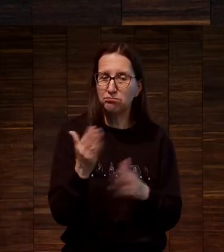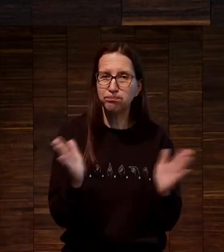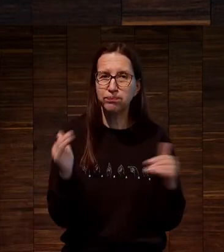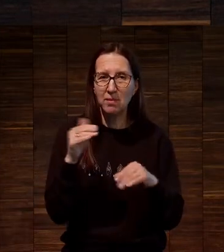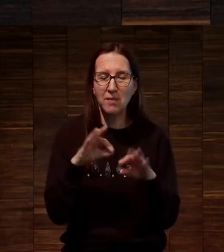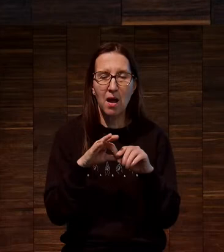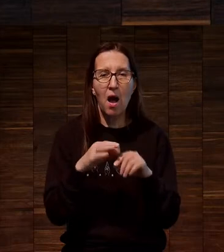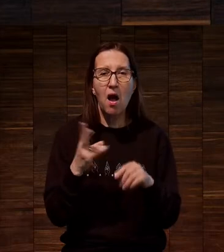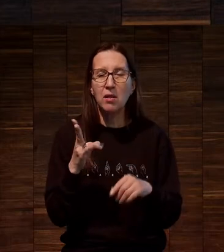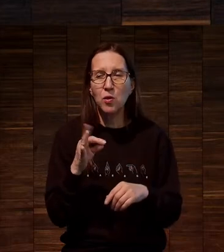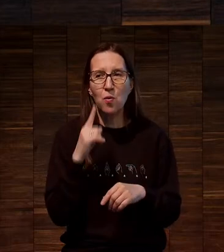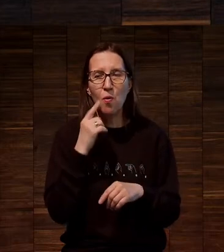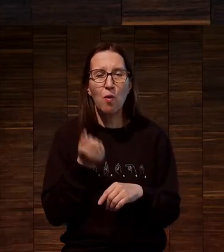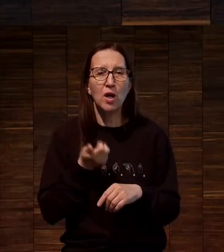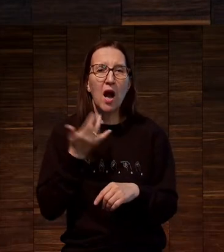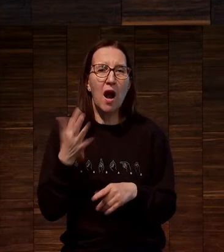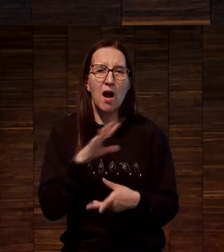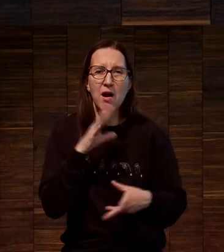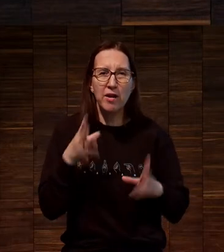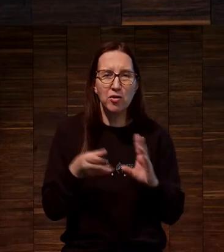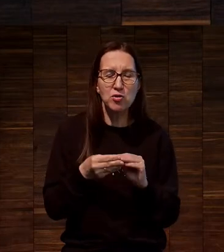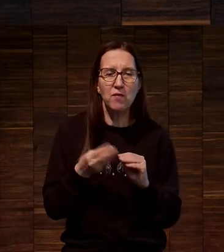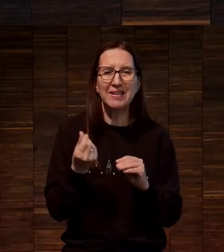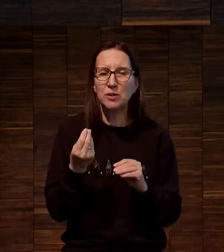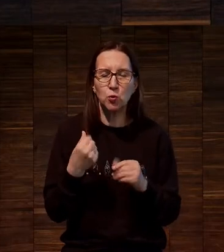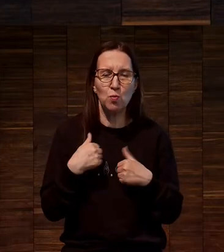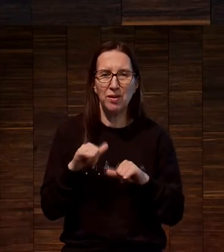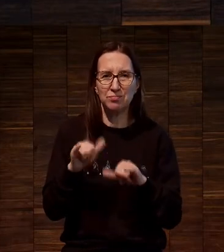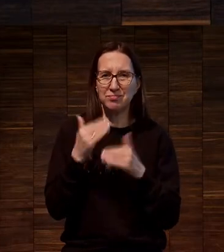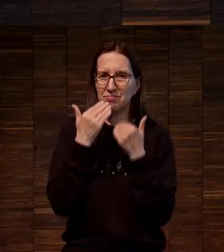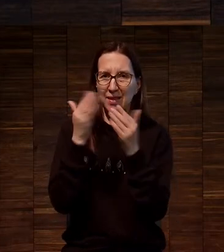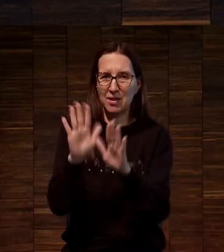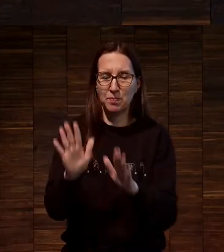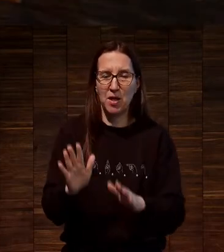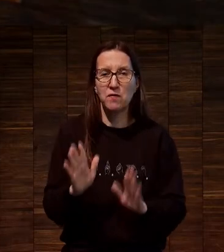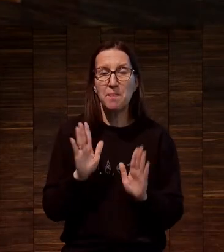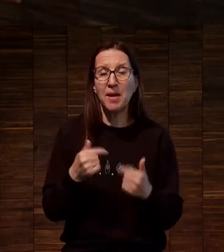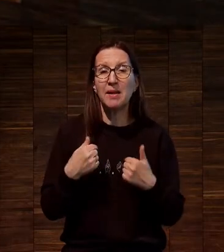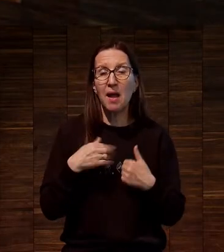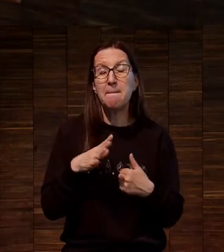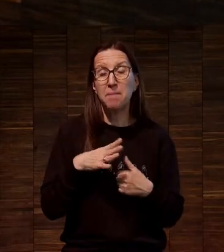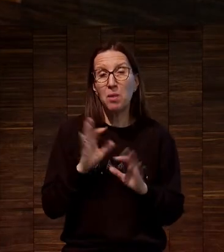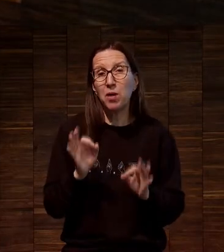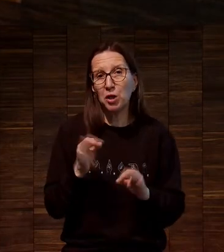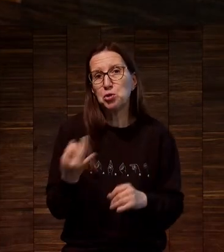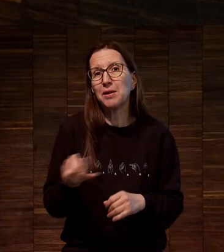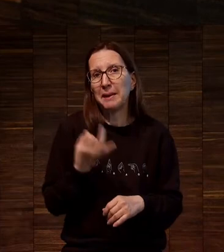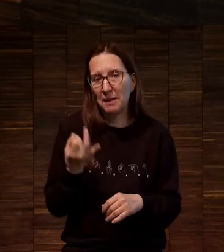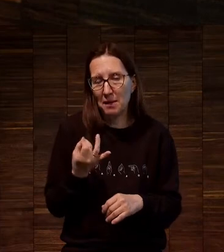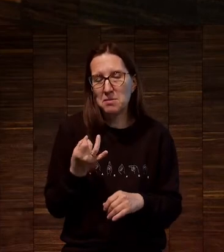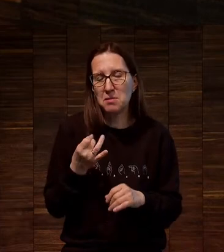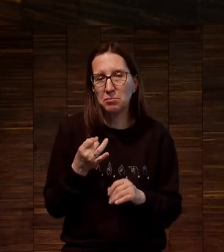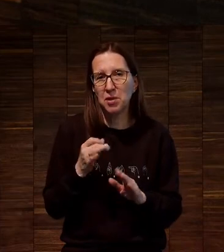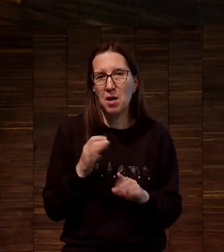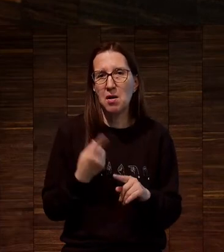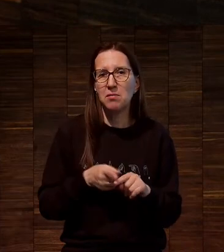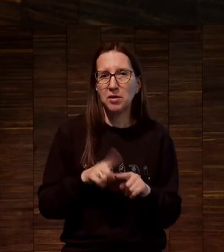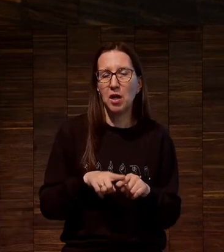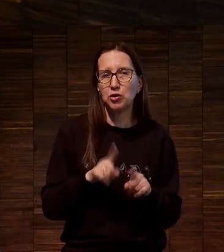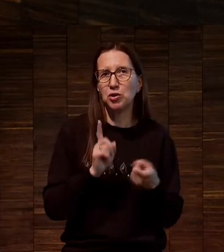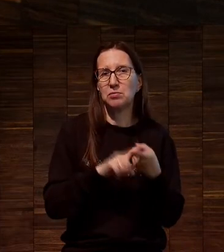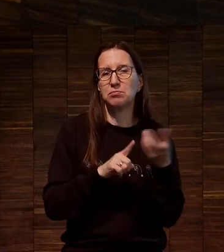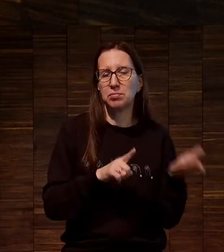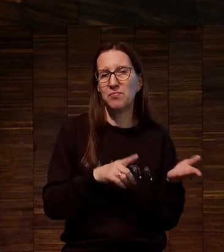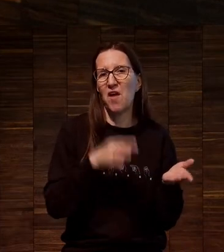но количество и суммы нас не интересуют. Ну, вообще нам было бы любопытно, но это даже со вкусом